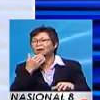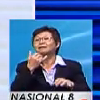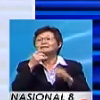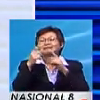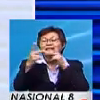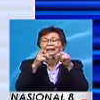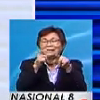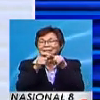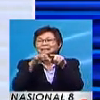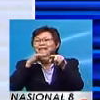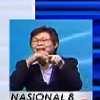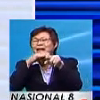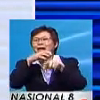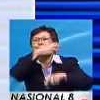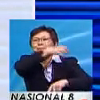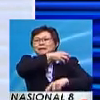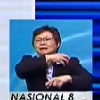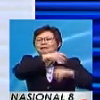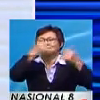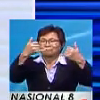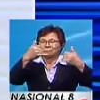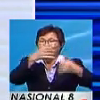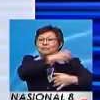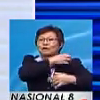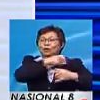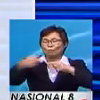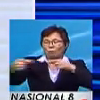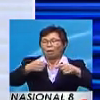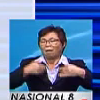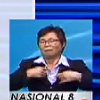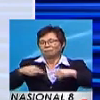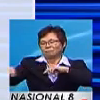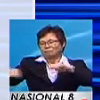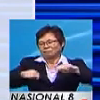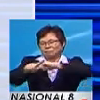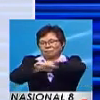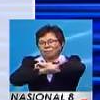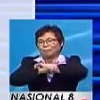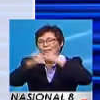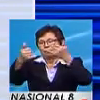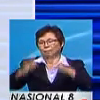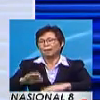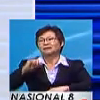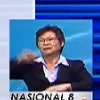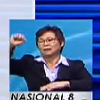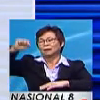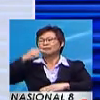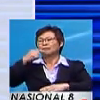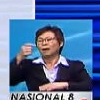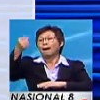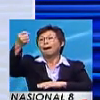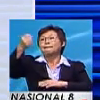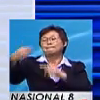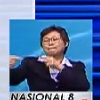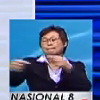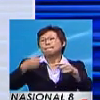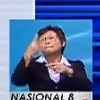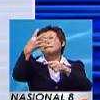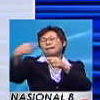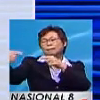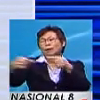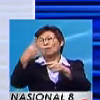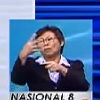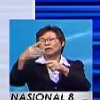kesat terhadap pegawai perlawanan turut dikenakan tindakan ialah pemain Sabah Max jesmus yang digantung empat perlawanan dan denda